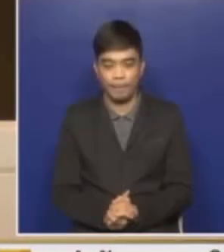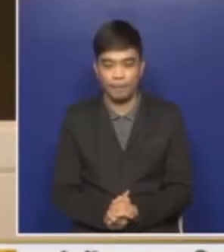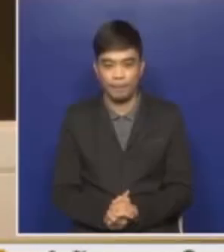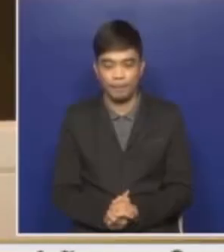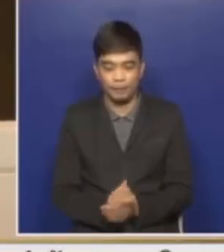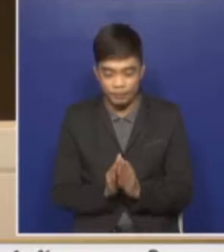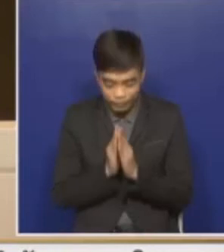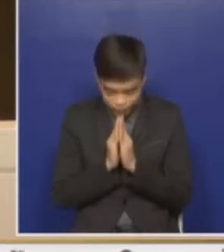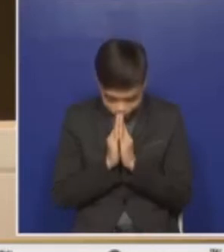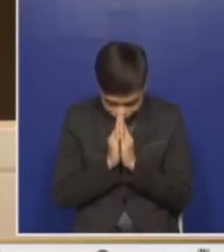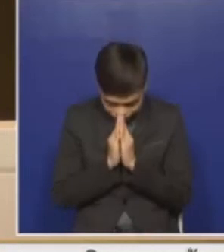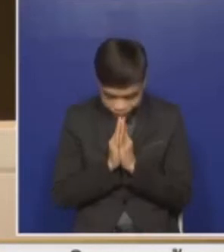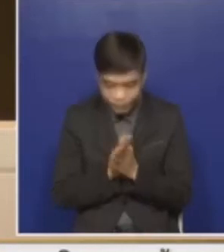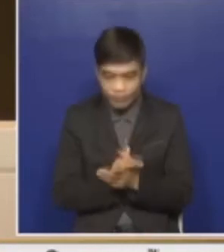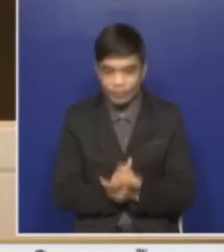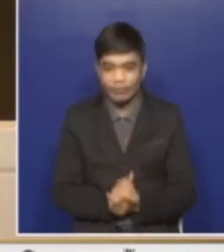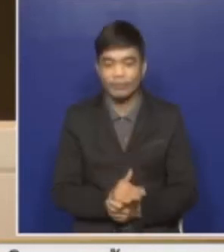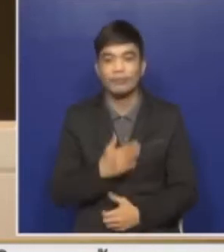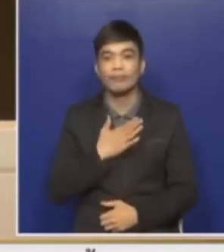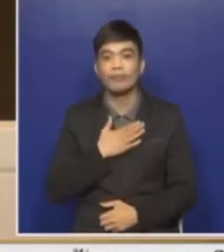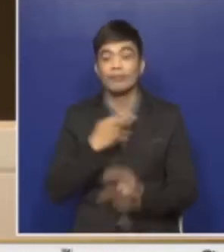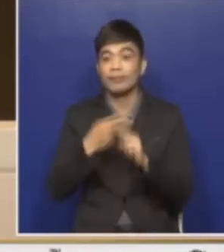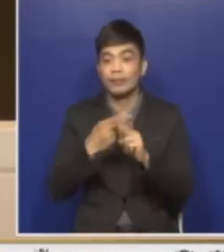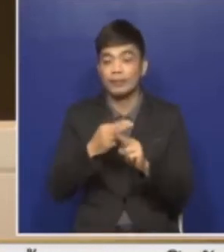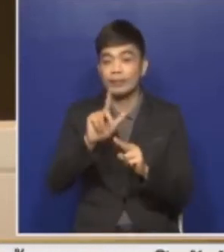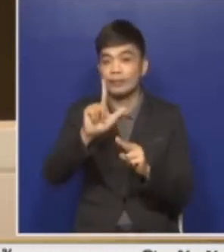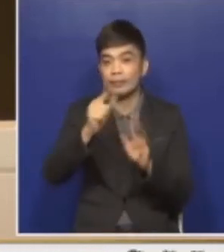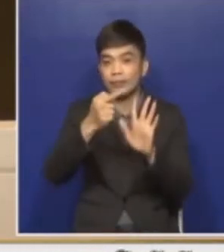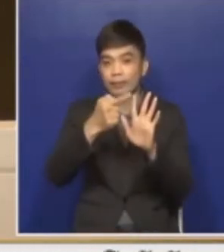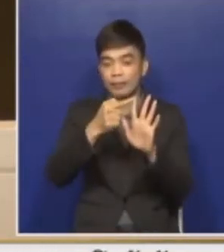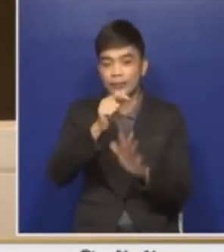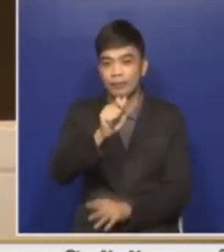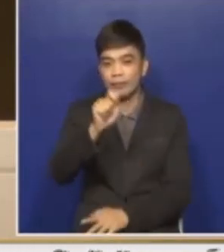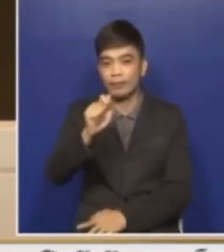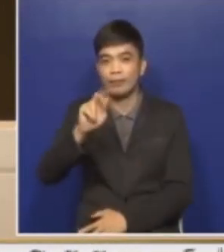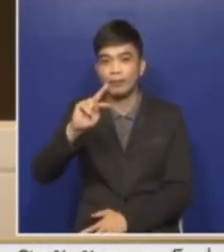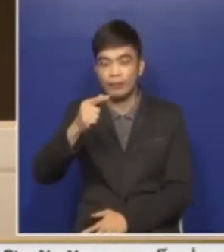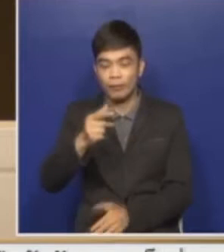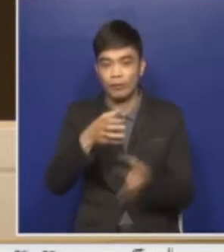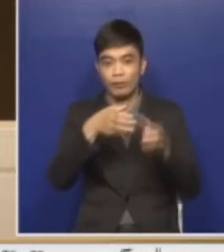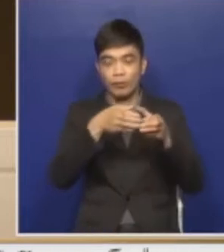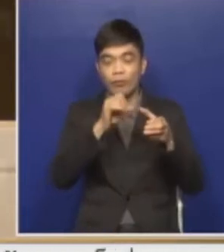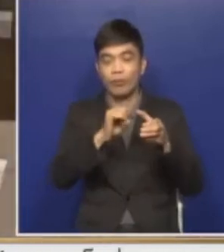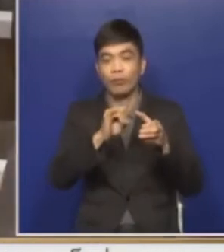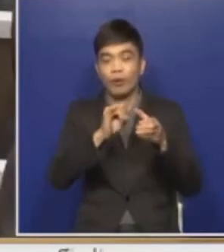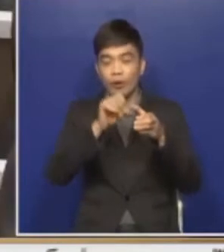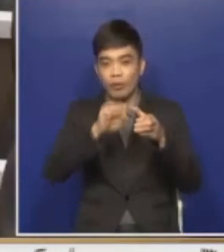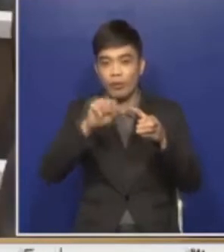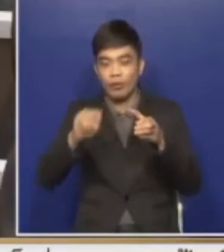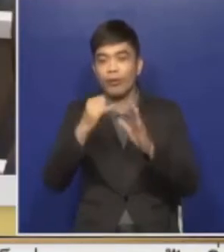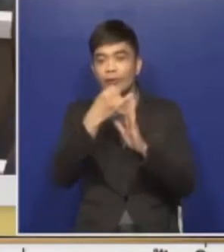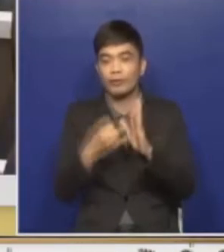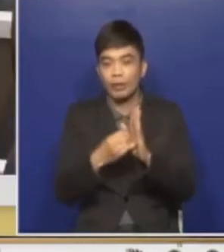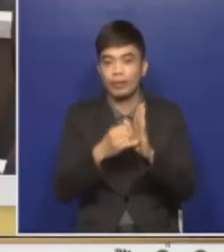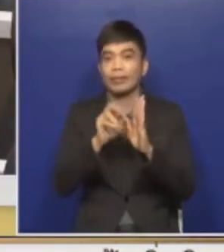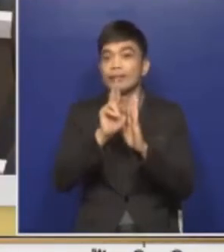กราบเรียนท่านประธานสภาที่เคารพดิฉันละอองติยะไพรัตน์สมาชิกสภาผู้แทนราษฎรจังหวัดเชียงรายวันนี้ดิฉันขอหารือท่านประธ